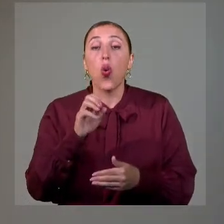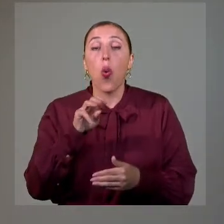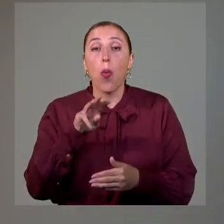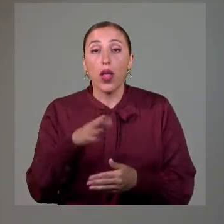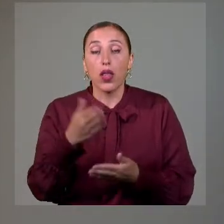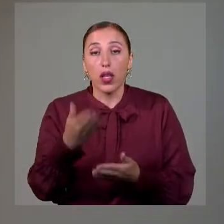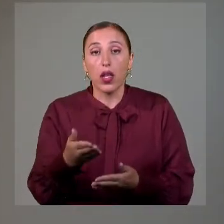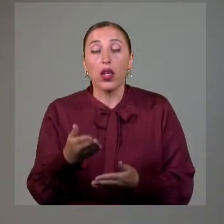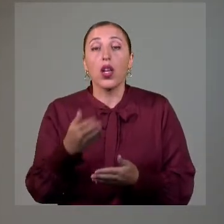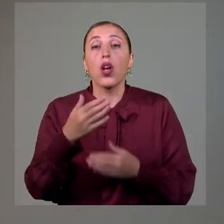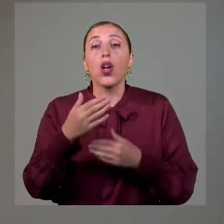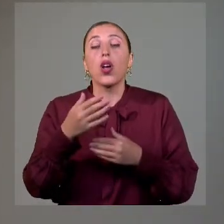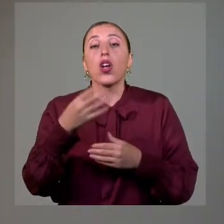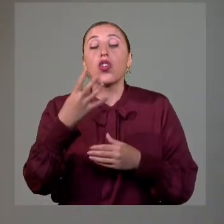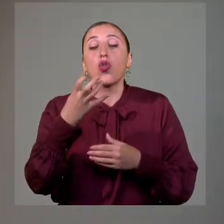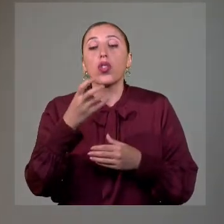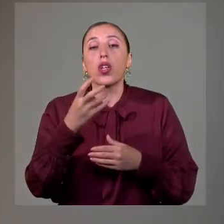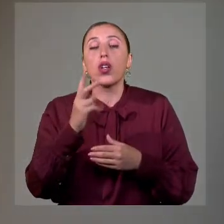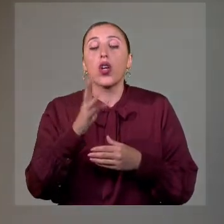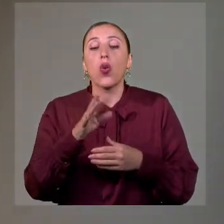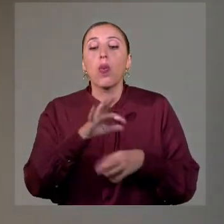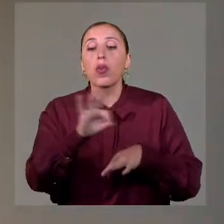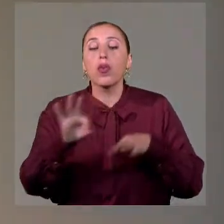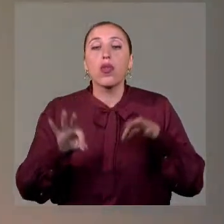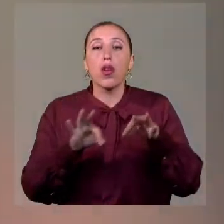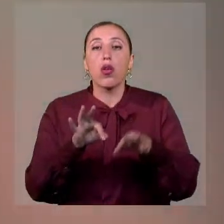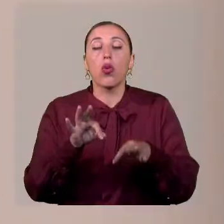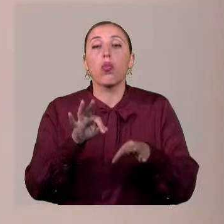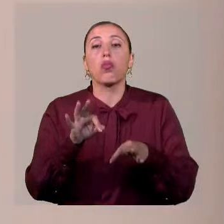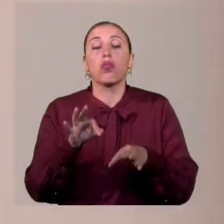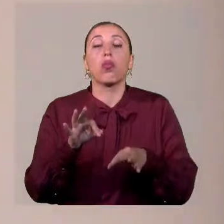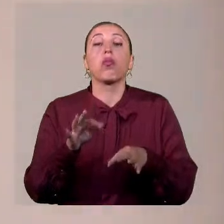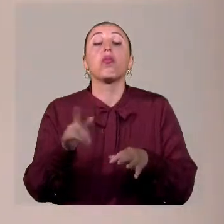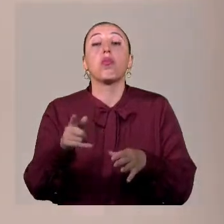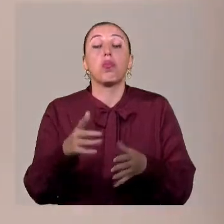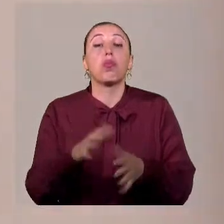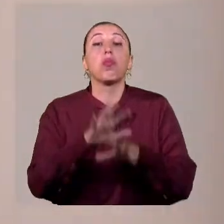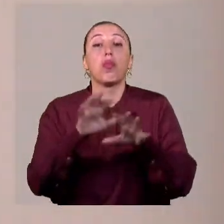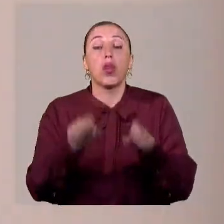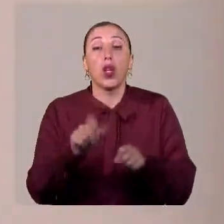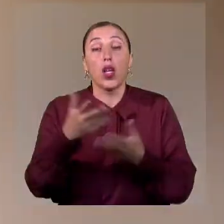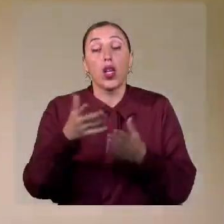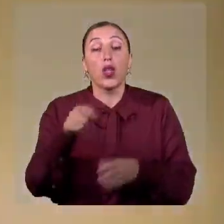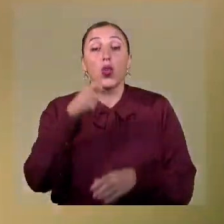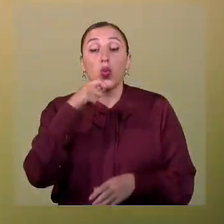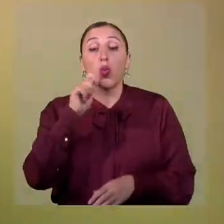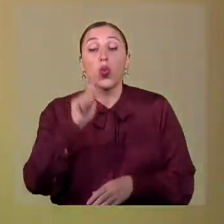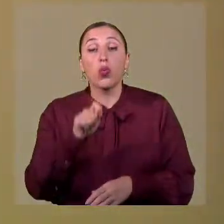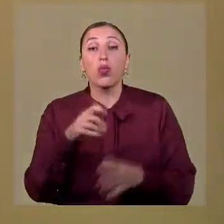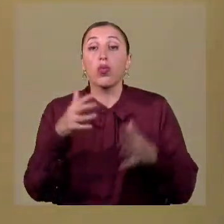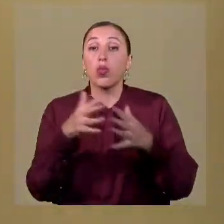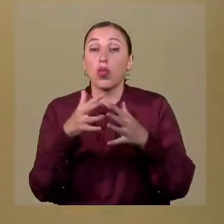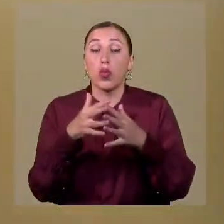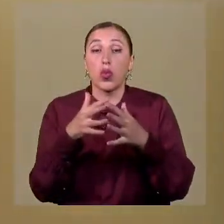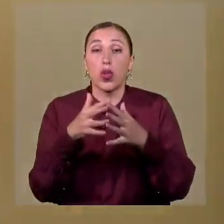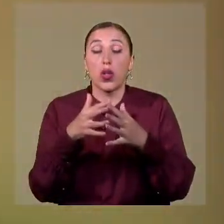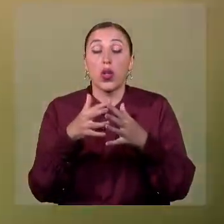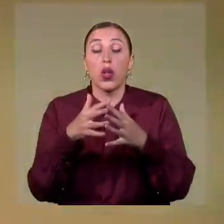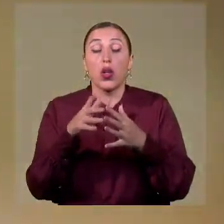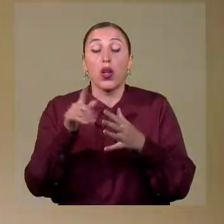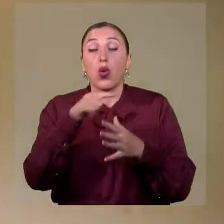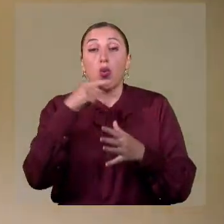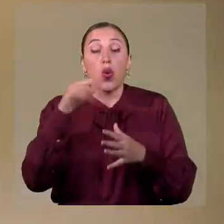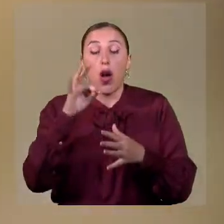400 քառակուսի մետր տարածք։ Եթե Խարկովի շրջանում ուկրաինական ուժերի հակահարցակումը անսպասելի էր բոլորի, այդ թվում